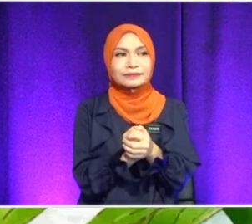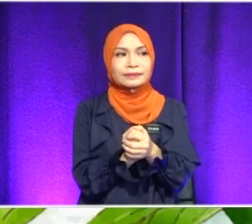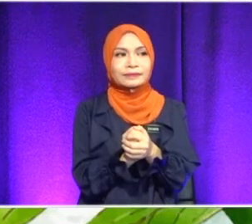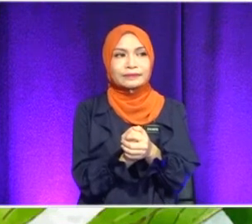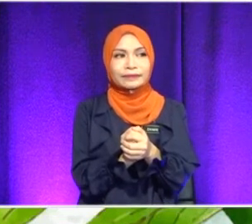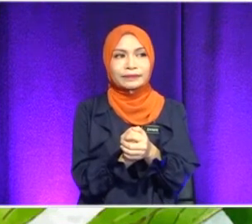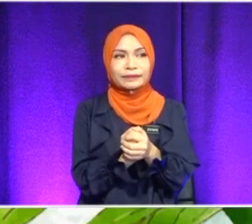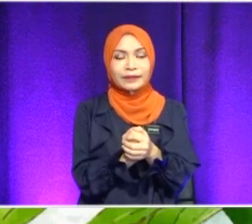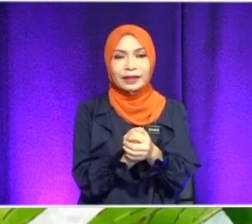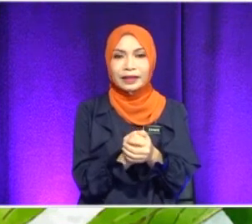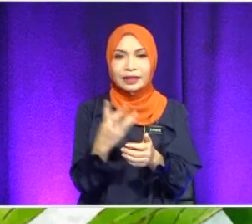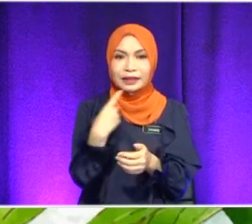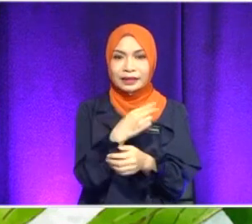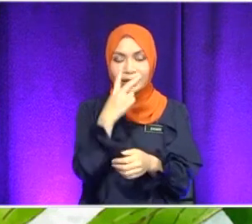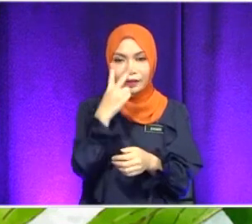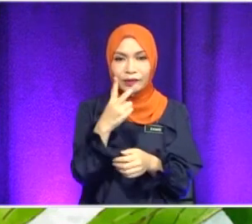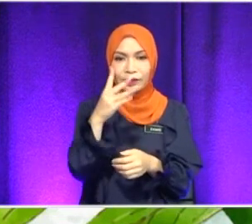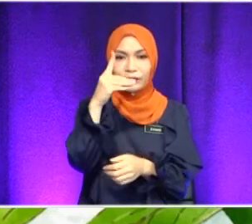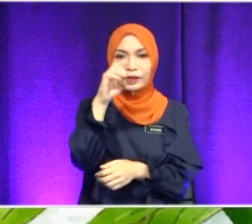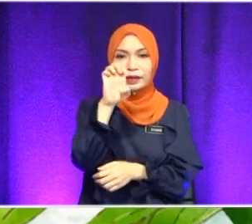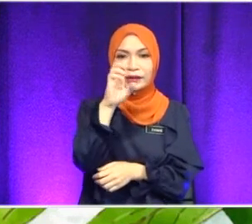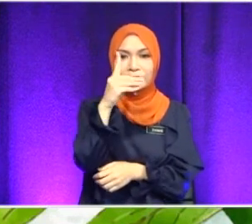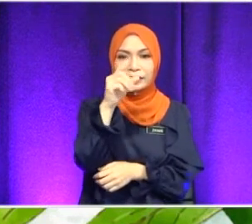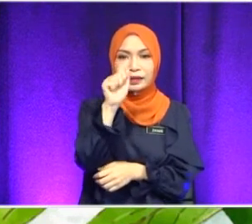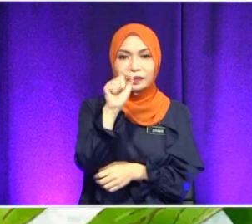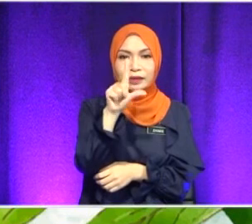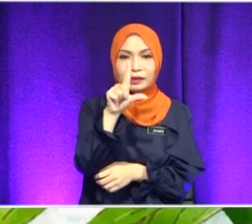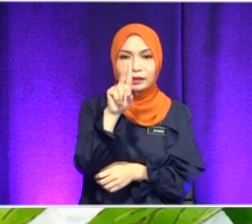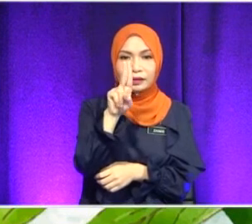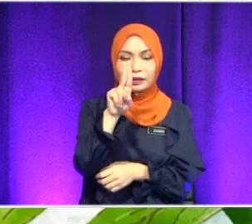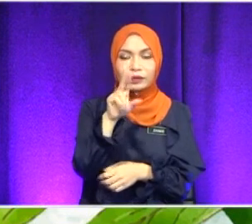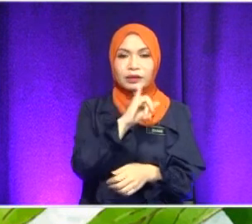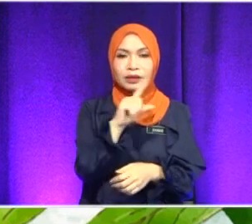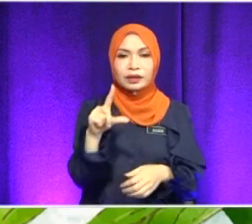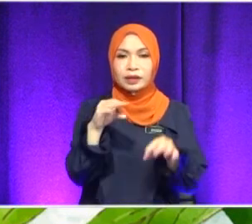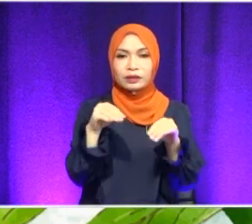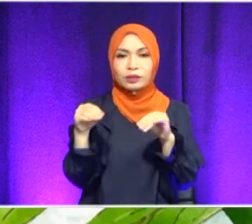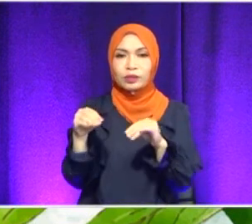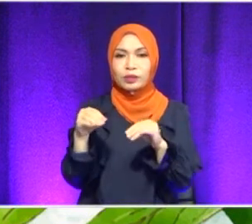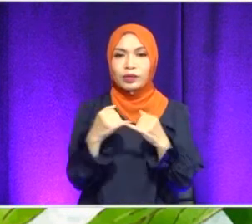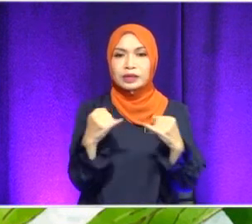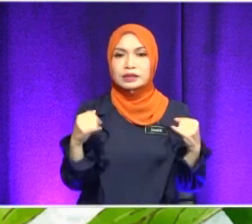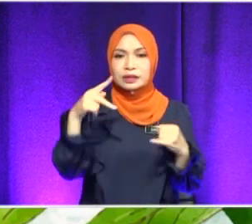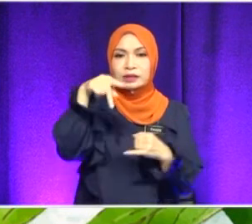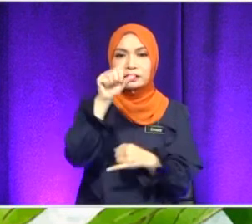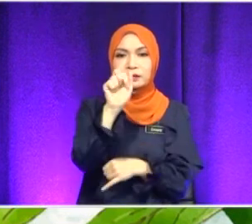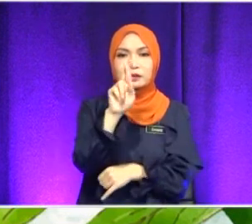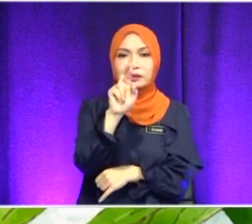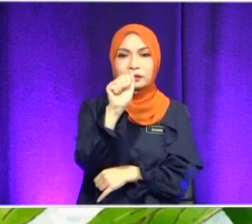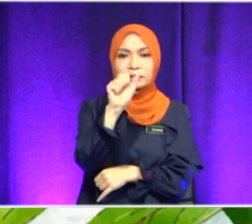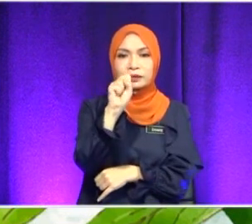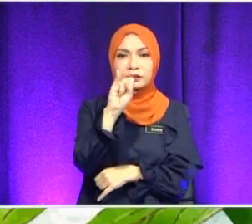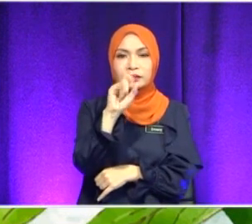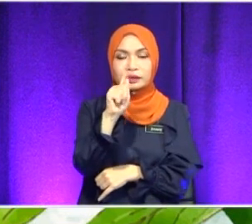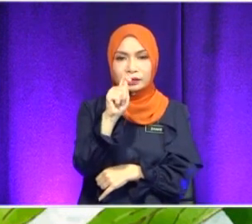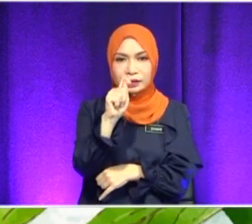pergi dulu kepada pokok dadu pokok dedalu merupakan tumbuhan jenis plastik Nikita taunya Tuhan Jennifer esoknya